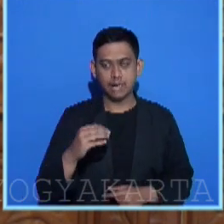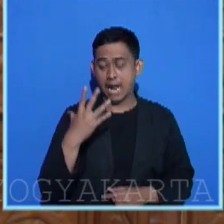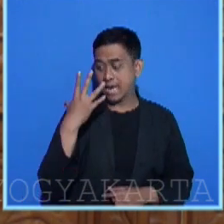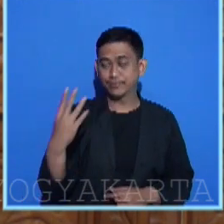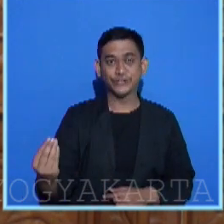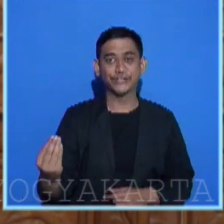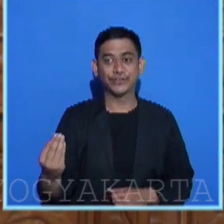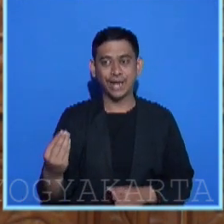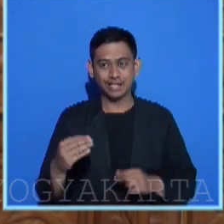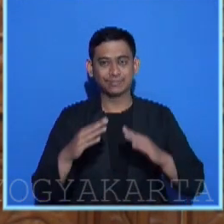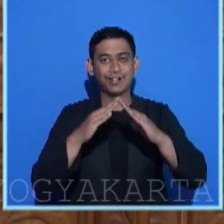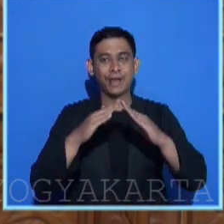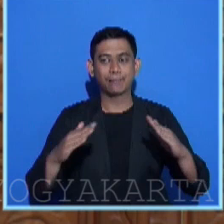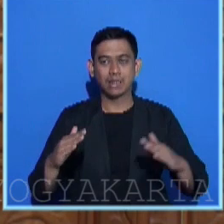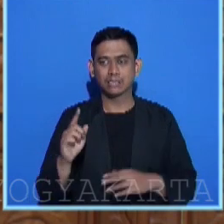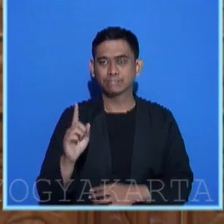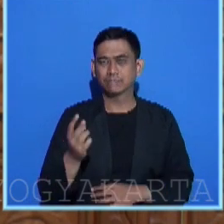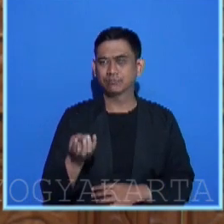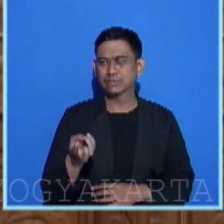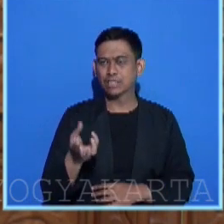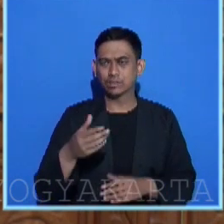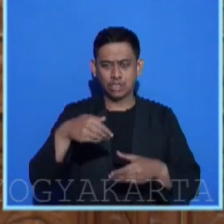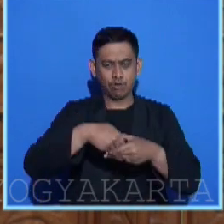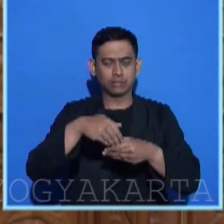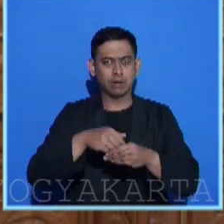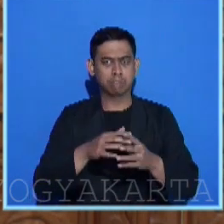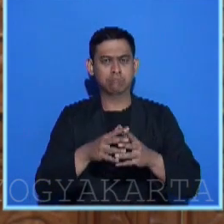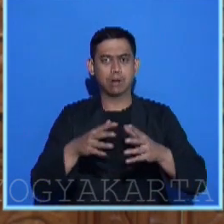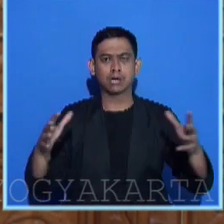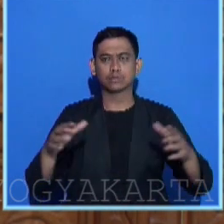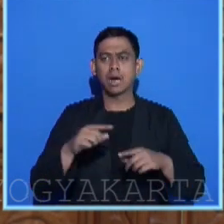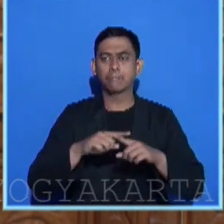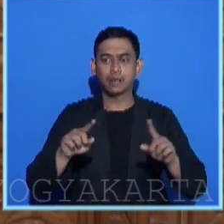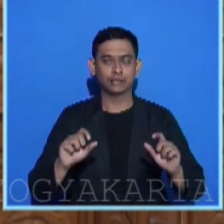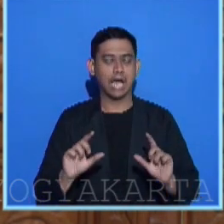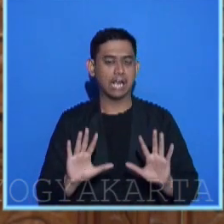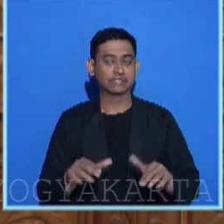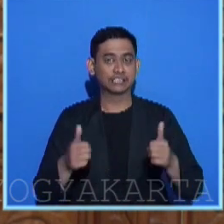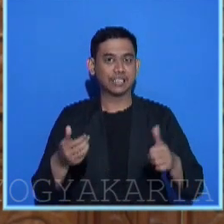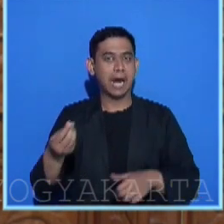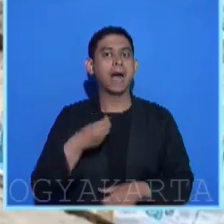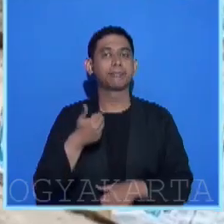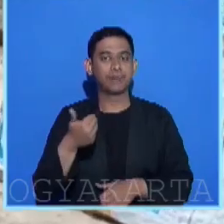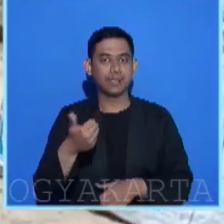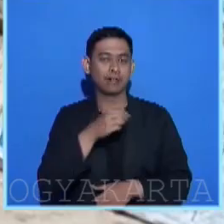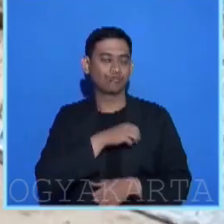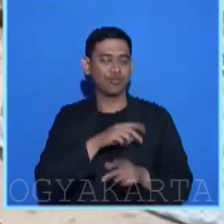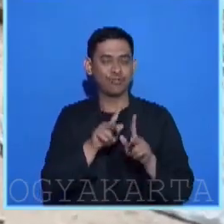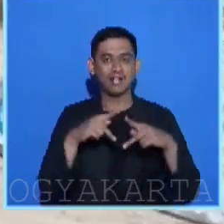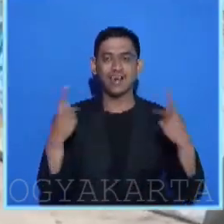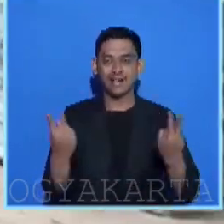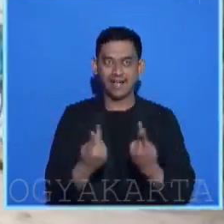sampean amargi mboten betahaken pawitan ingkang kathah lan asilipun saged kangge nambah wulu wetuning kulawarga.